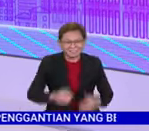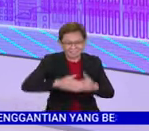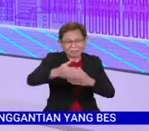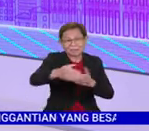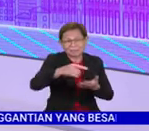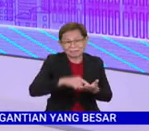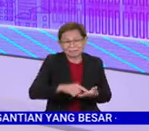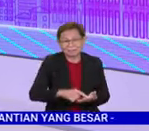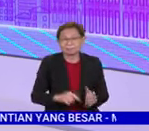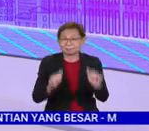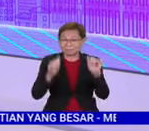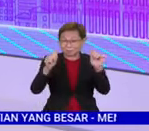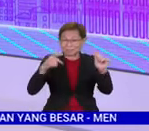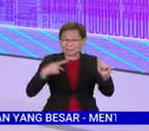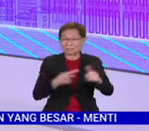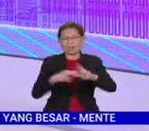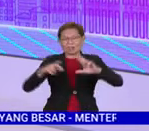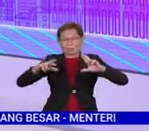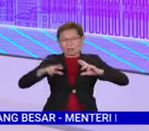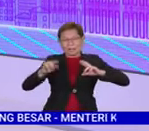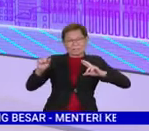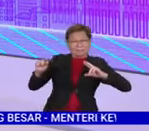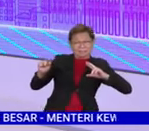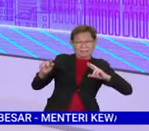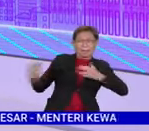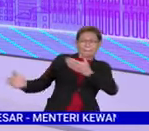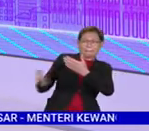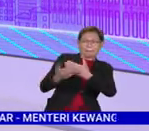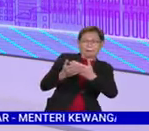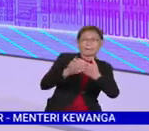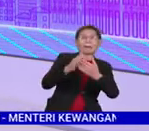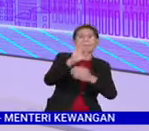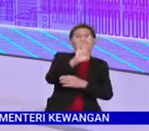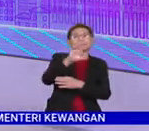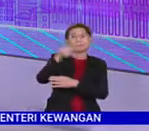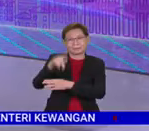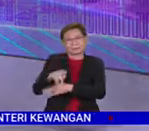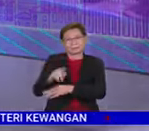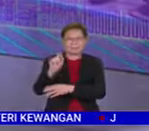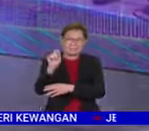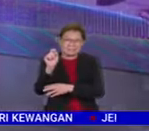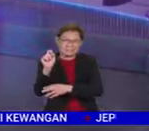selepas ini. Baik, saudara, kita berhenti rehat seketika, kembali bersama berita perdana.